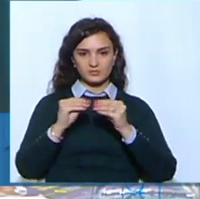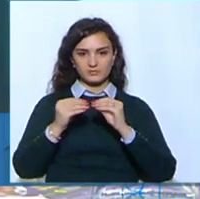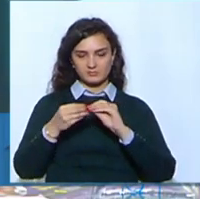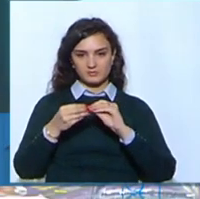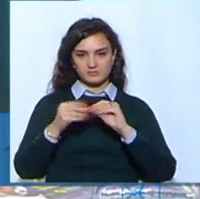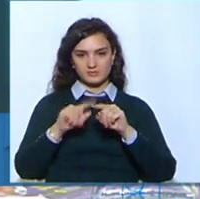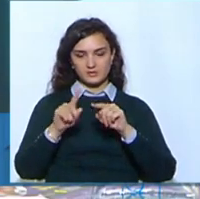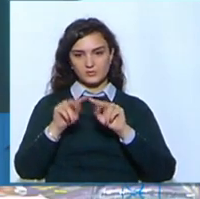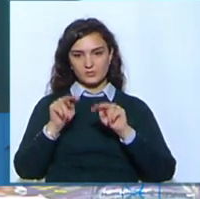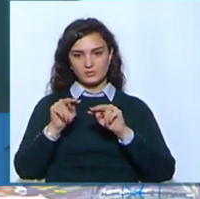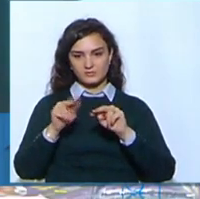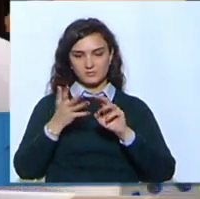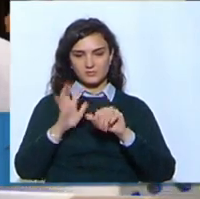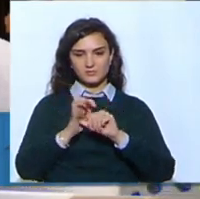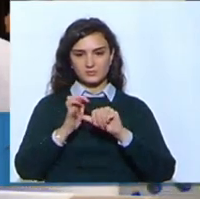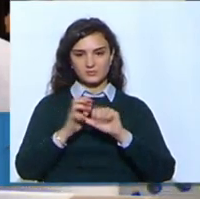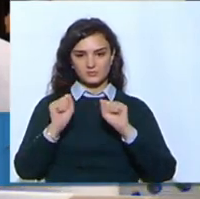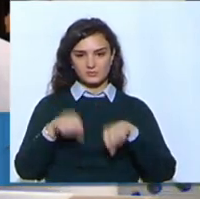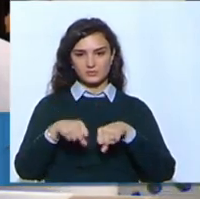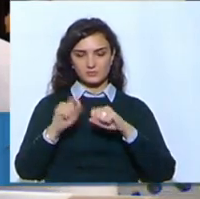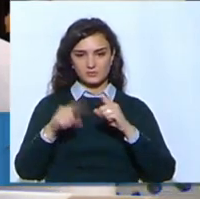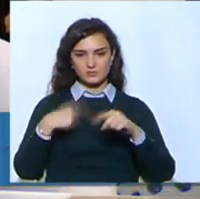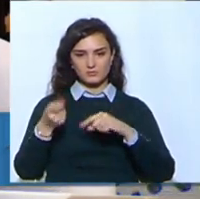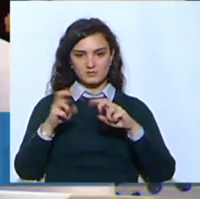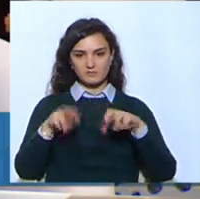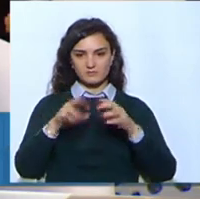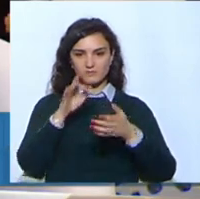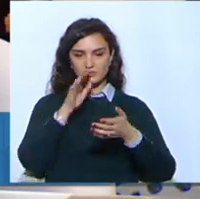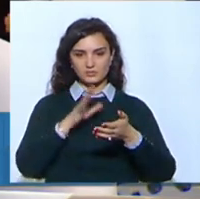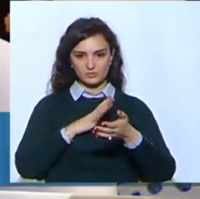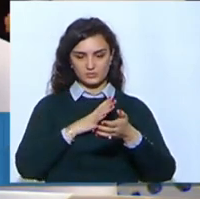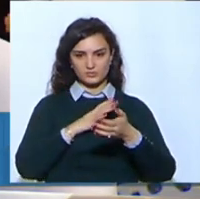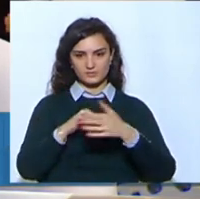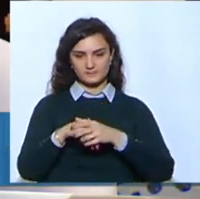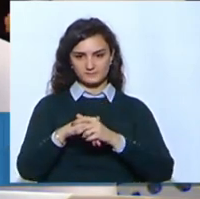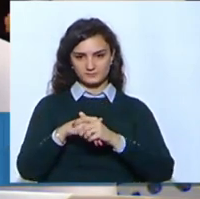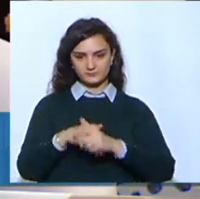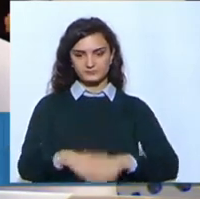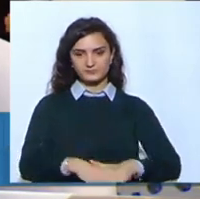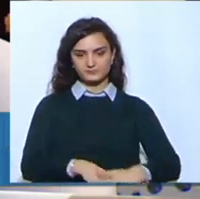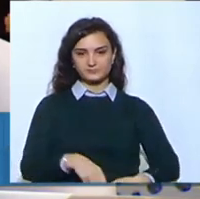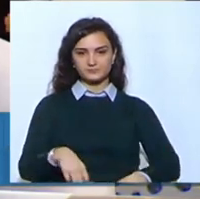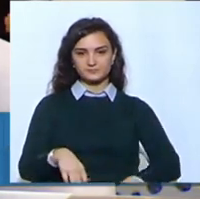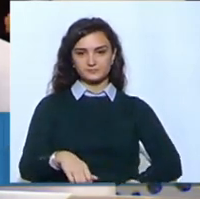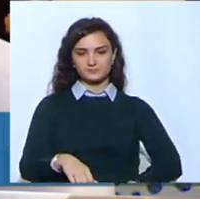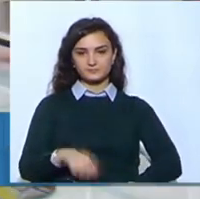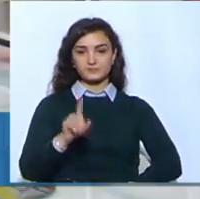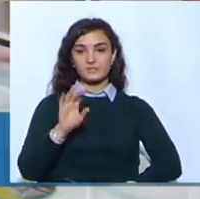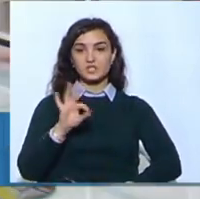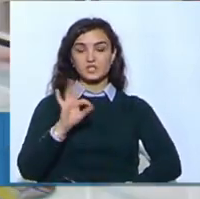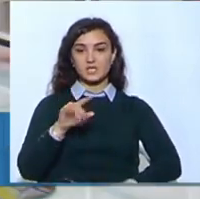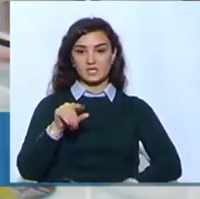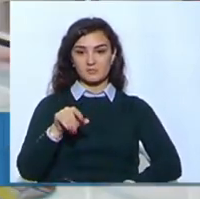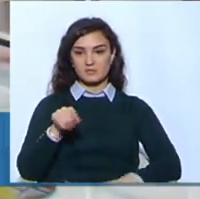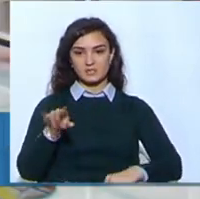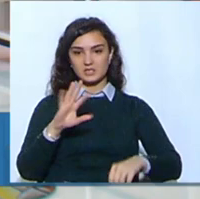მოევლება თუ არა, რა თქმა უნდა, სოკო შეიძლება შემდგომი კვლევის დროსაც აღმოჩნდეს ნათხში. არის ნაყოფს ხო, რაც შეეხება ნაყოფს,